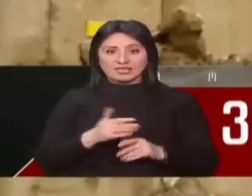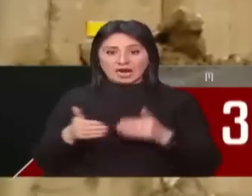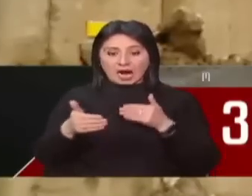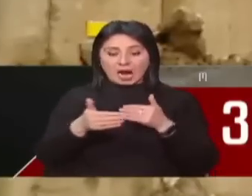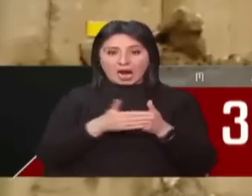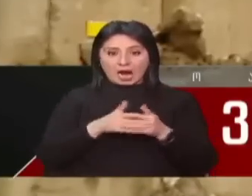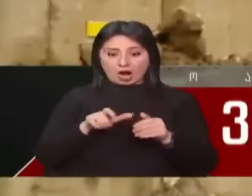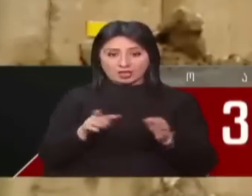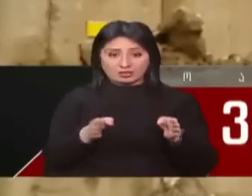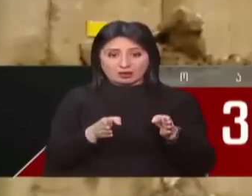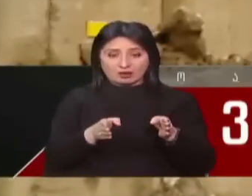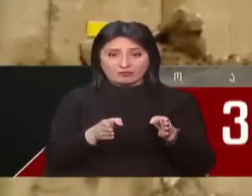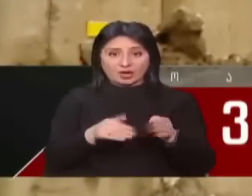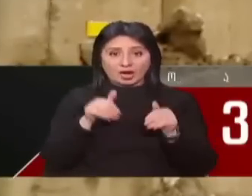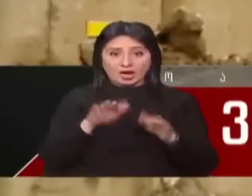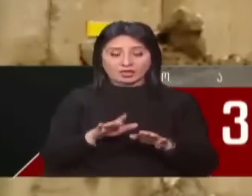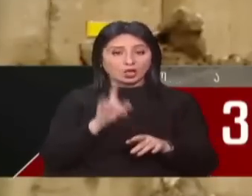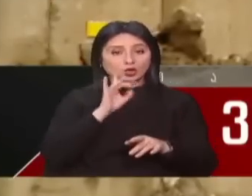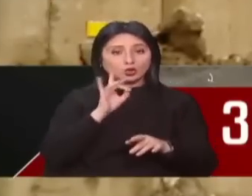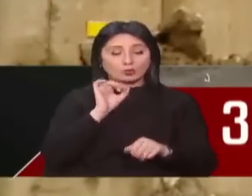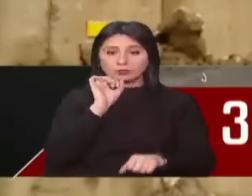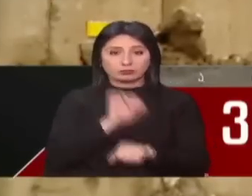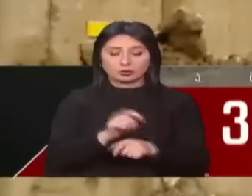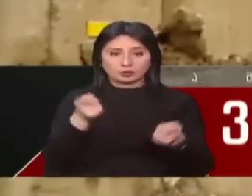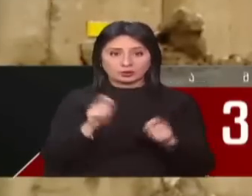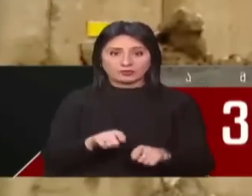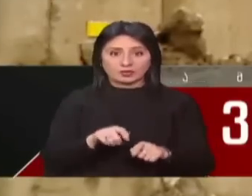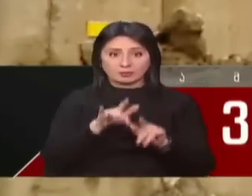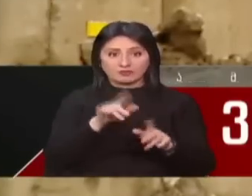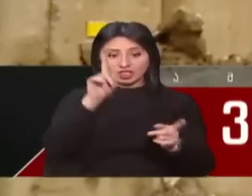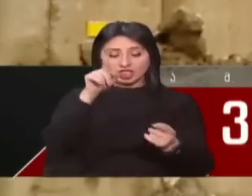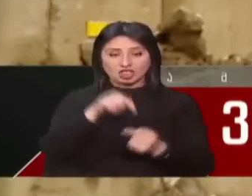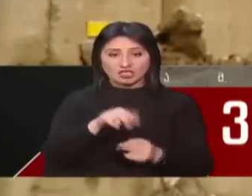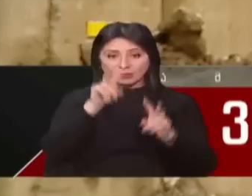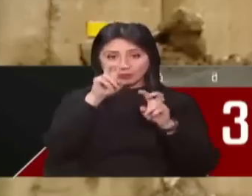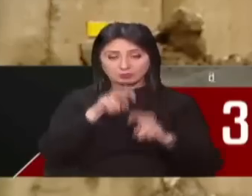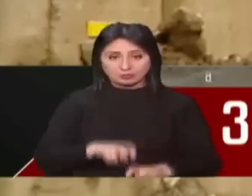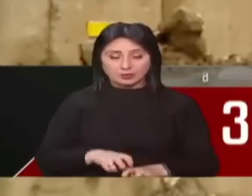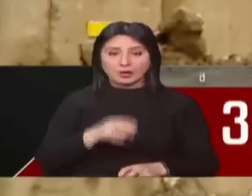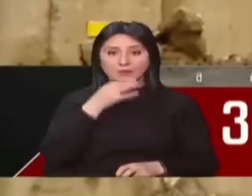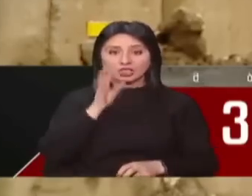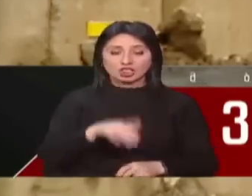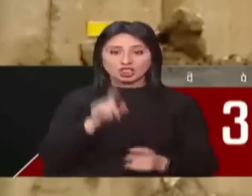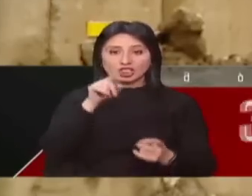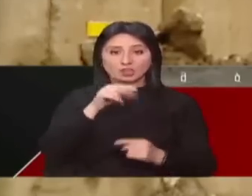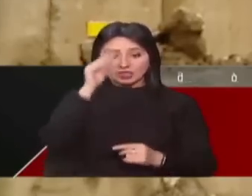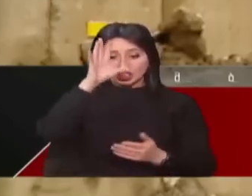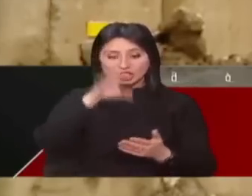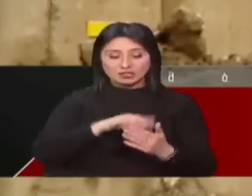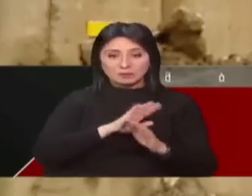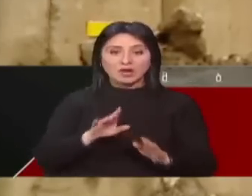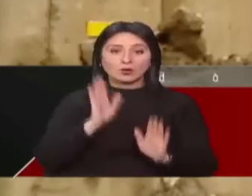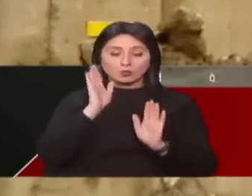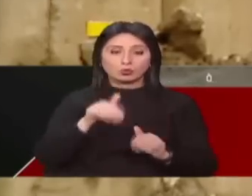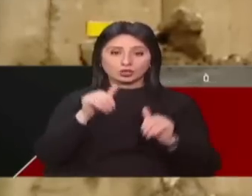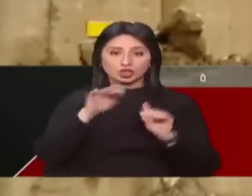სიახლოვესა არსებულ გზასთან და გადაწყდა დროებით დაგვეკეტა, მიმდინარეობს შესაბამისი შესწავლა და შესაბამისი შესწავლის შემდეგ უკვე